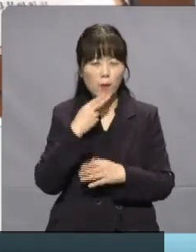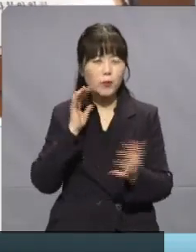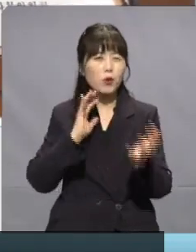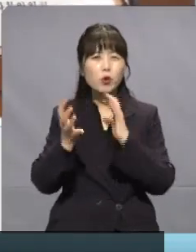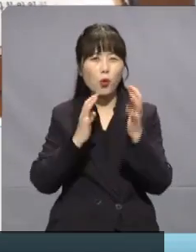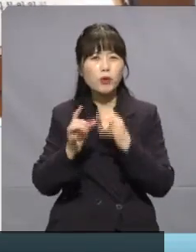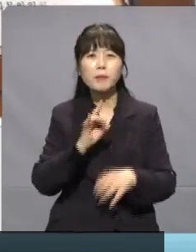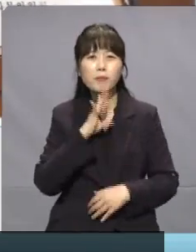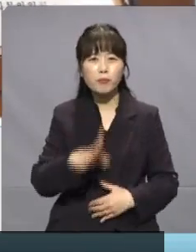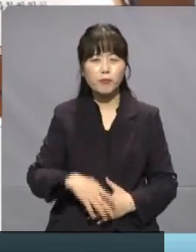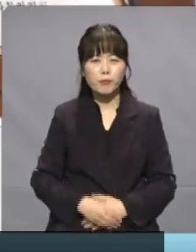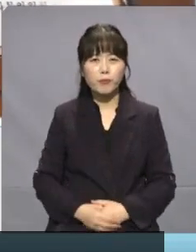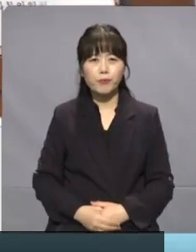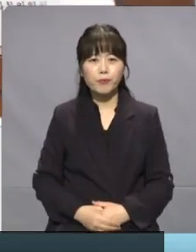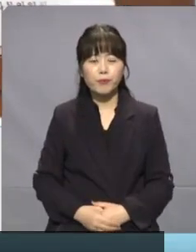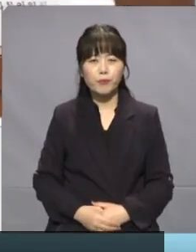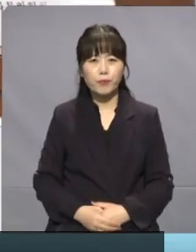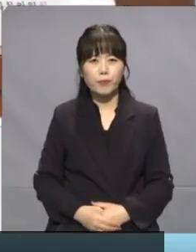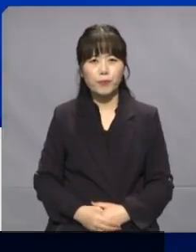논쟁일 뿐이라고